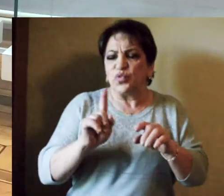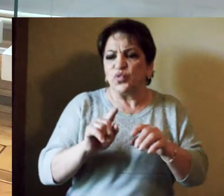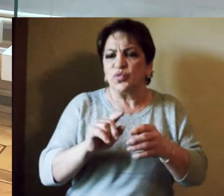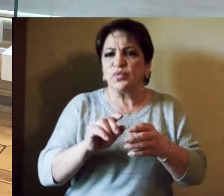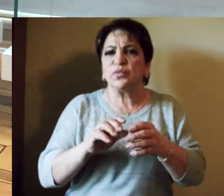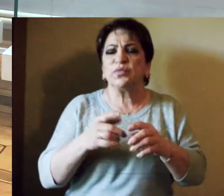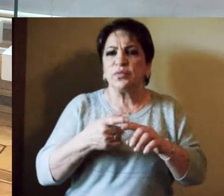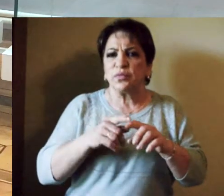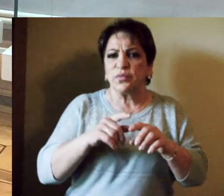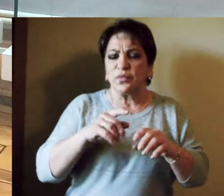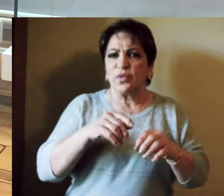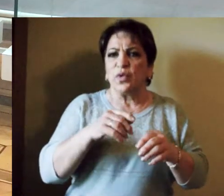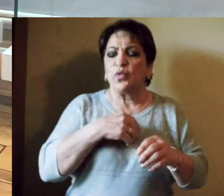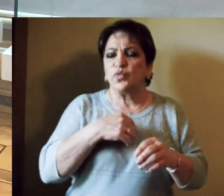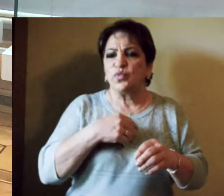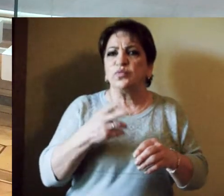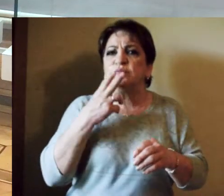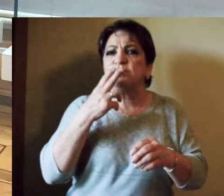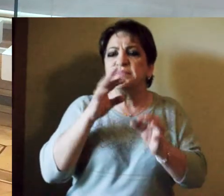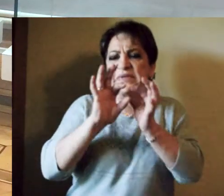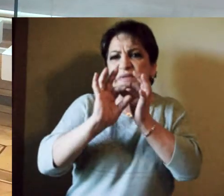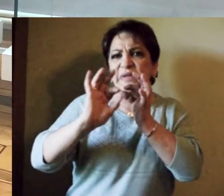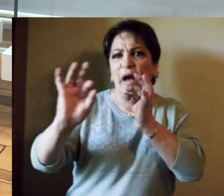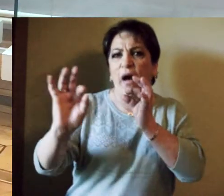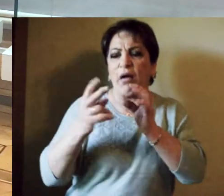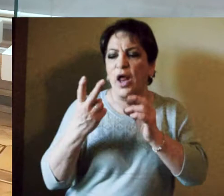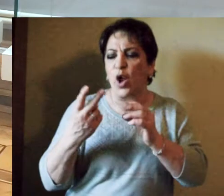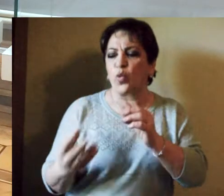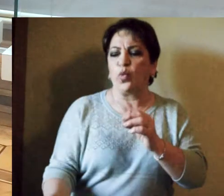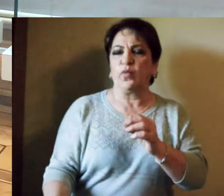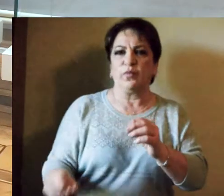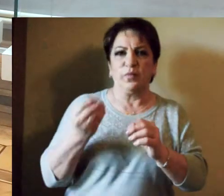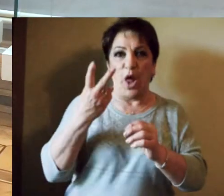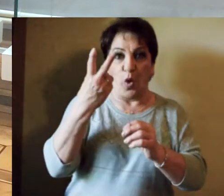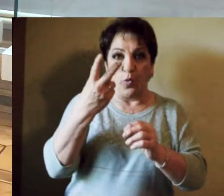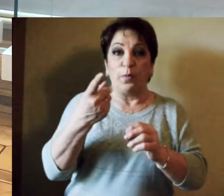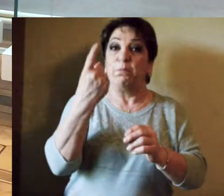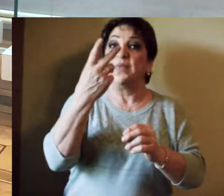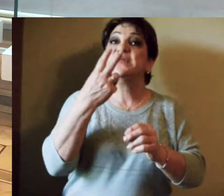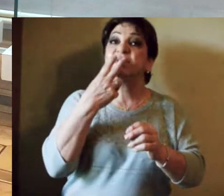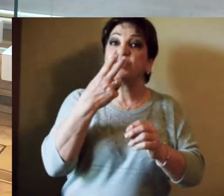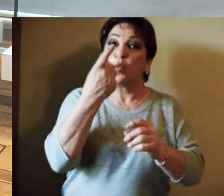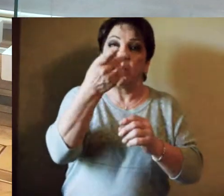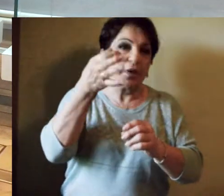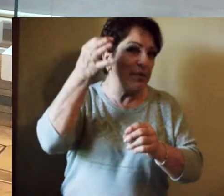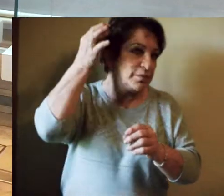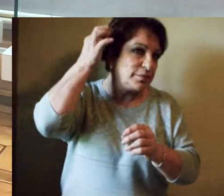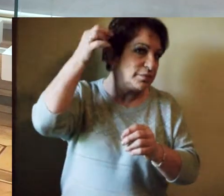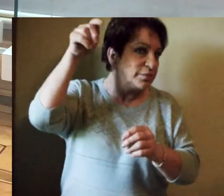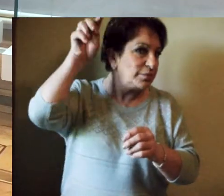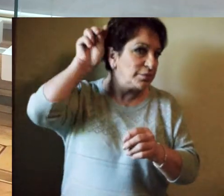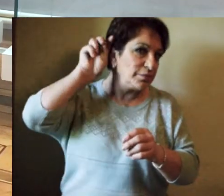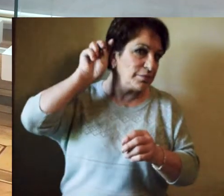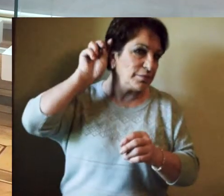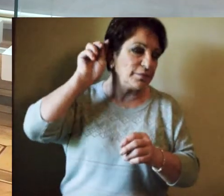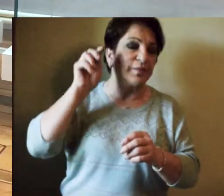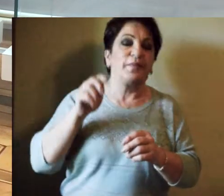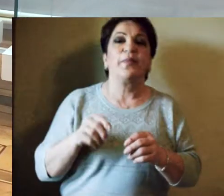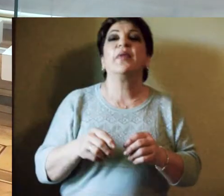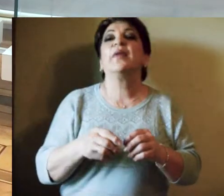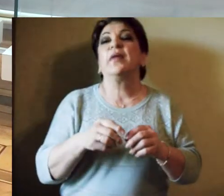կոնց հիտ մաստերին և պորձի գարի տուպից առակ երկու գլանակ վերցնում։ Մեկը ծխում էր, իստ մյու սպահում ականջի